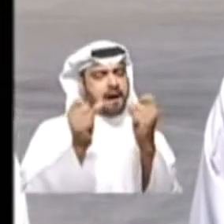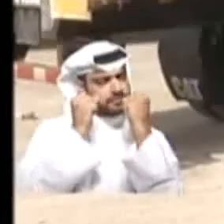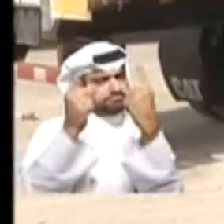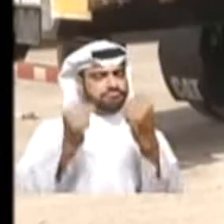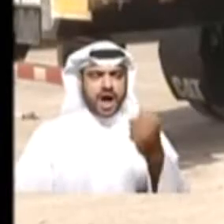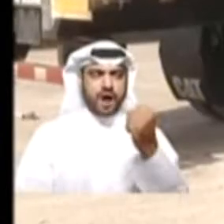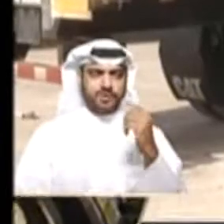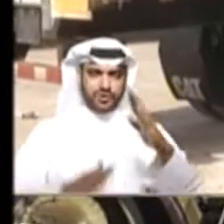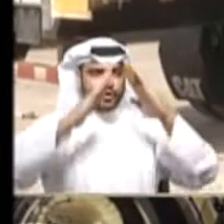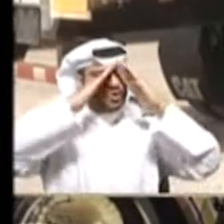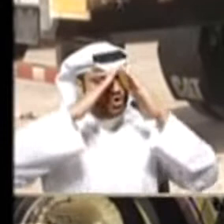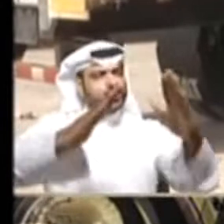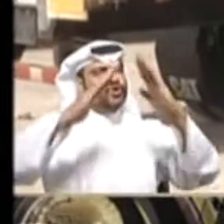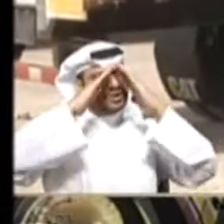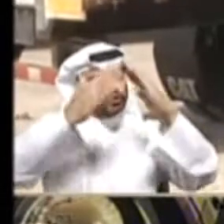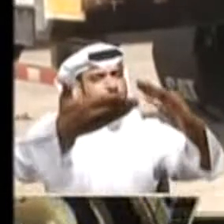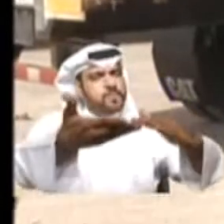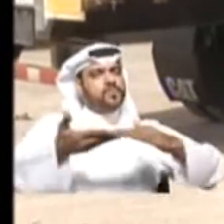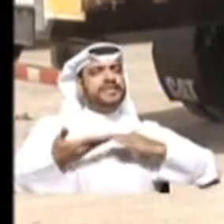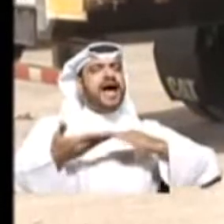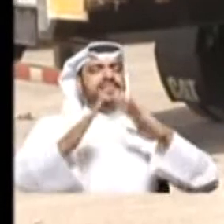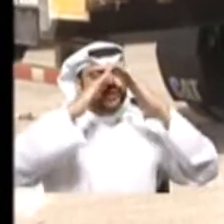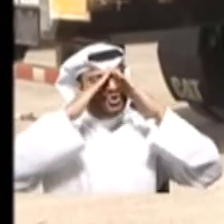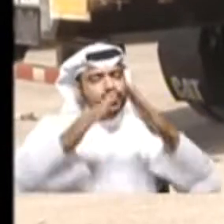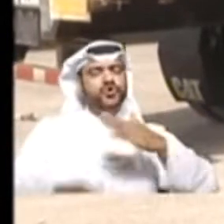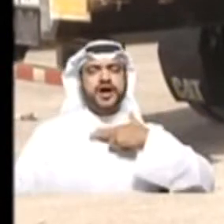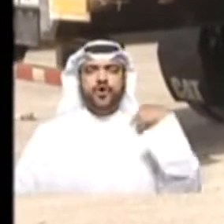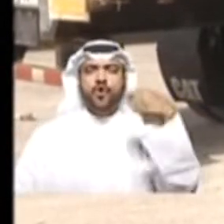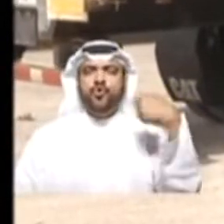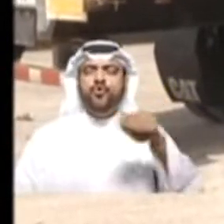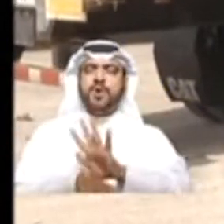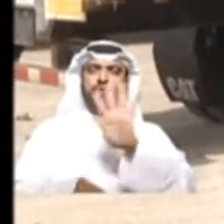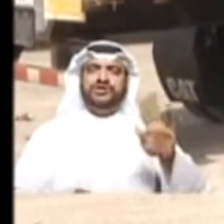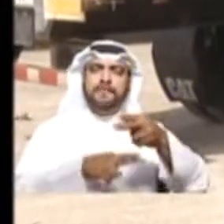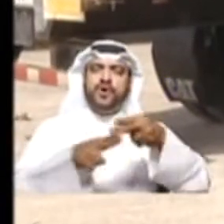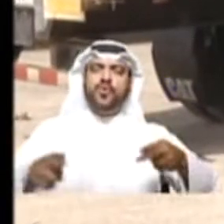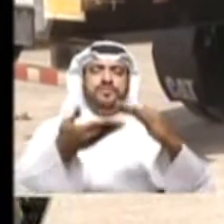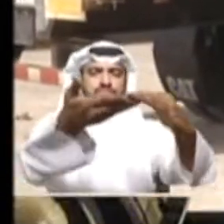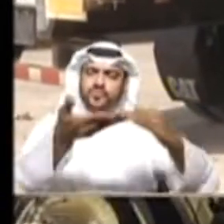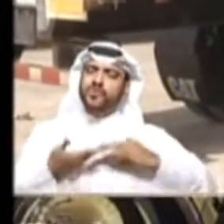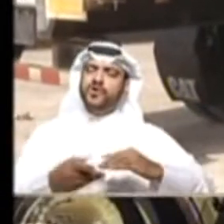ممتازة. نشكر حكومة الكويت والشعب الكويتي على مبادرتهم القيمة